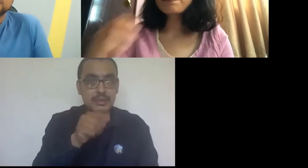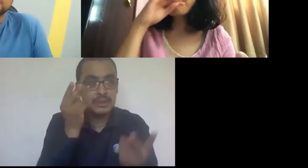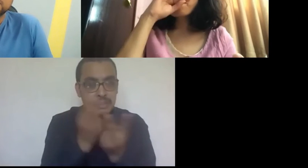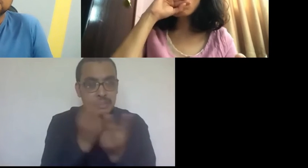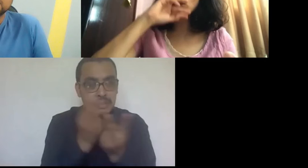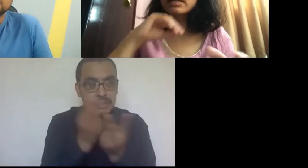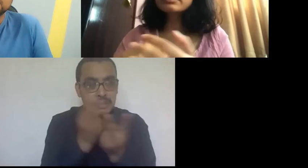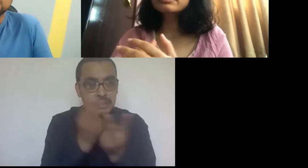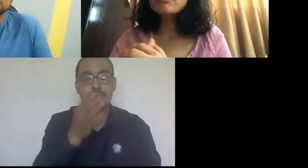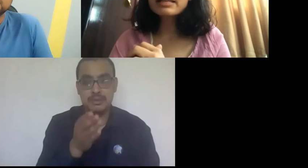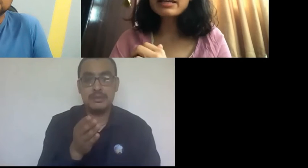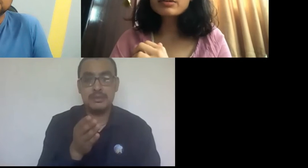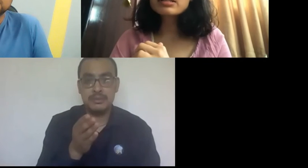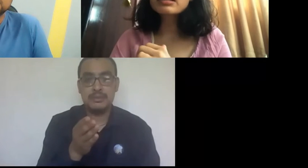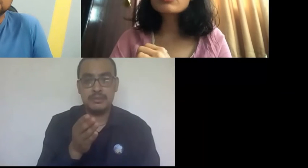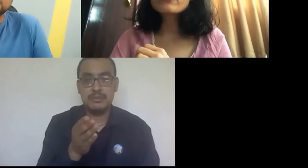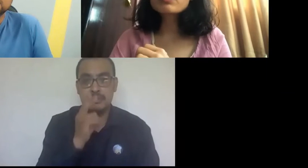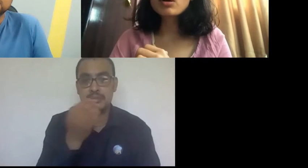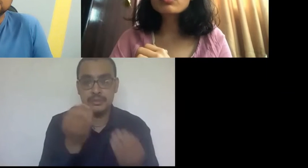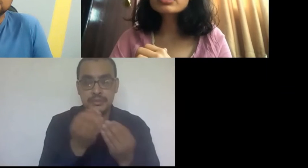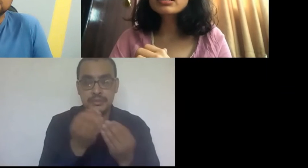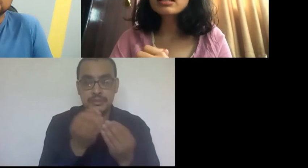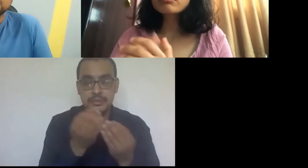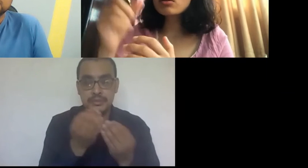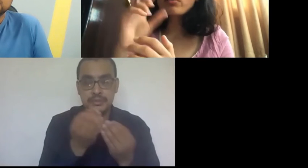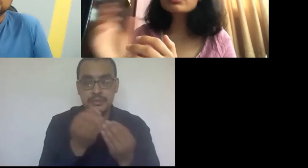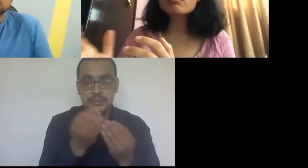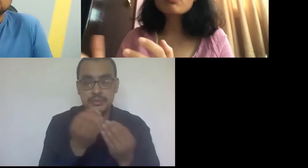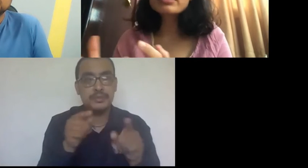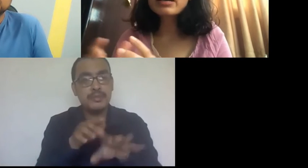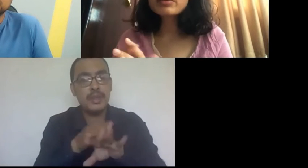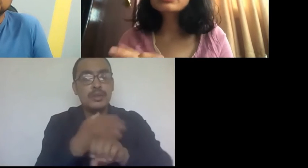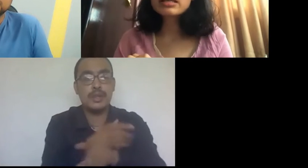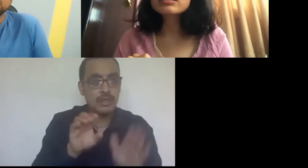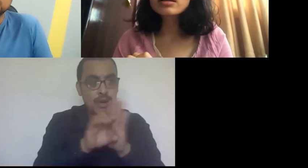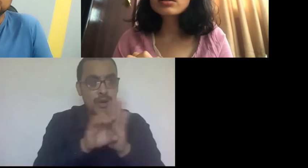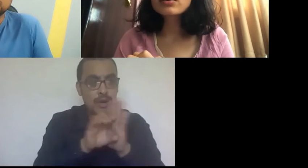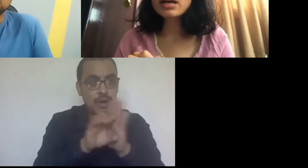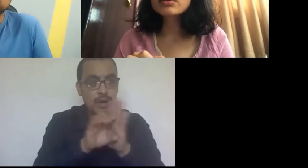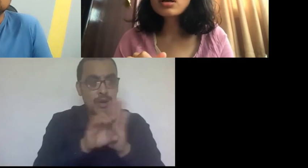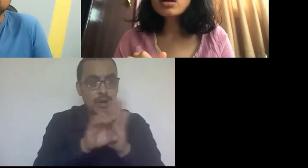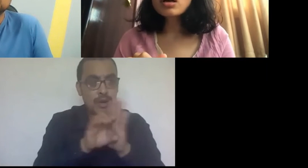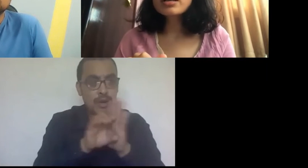होइन, अनि त्यसले गर्दाखेरि पनि धेरै अफेक्ट भएको पनि देखिरहेको हुन्छ, कमेन्ट्सहरूमा पढ्दाखेरि पनि देखिन्छ कि